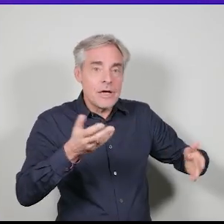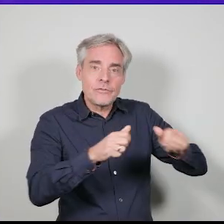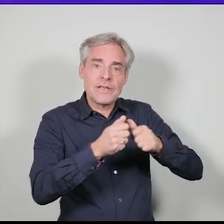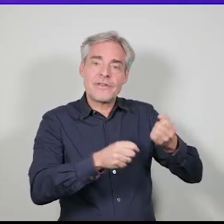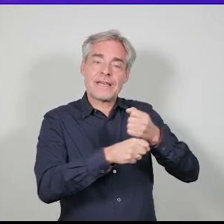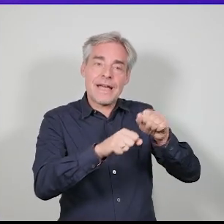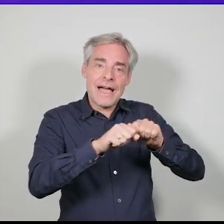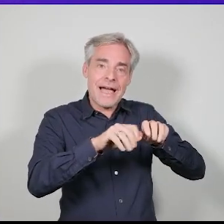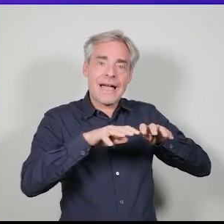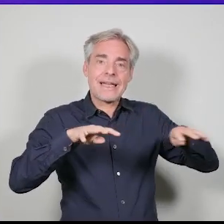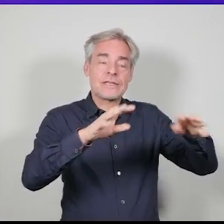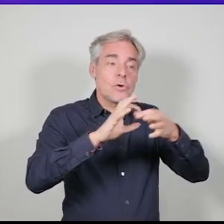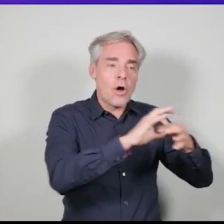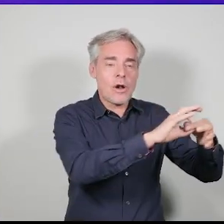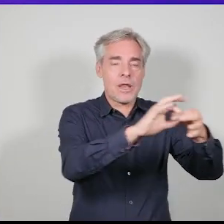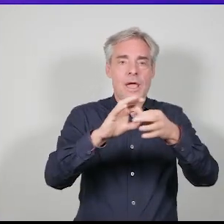réseau, en lien.